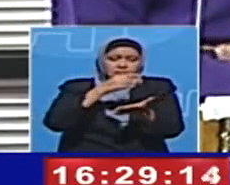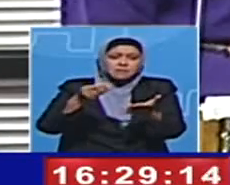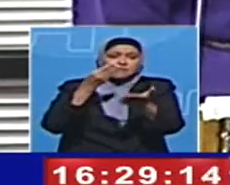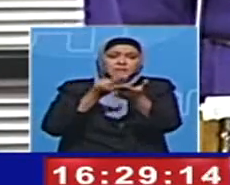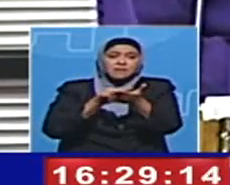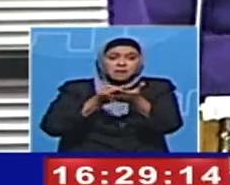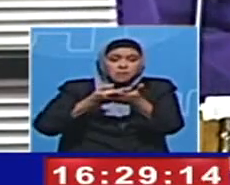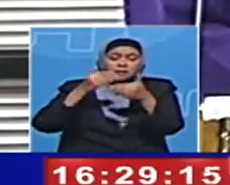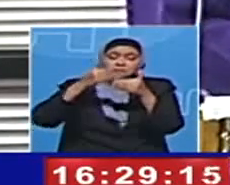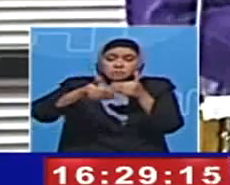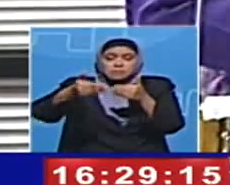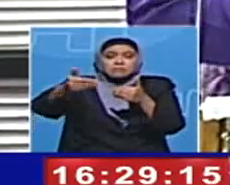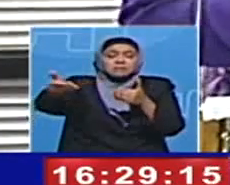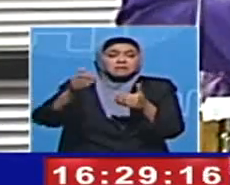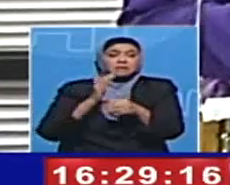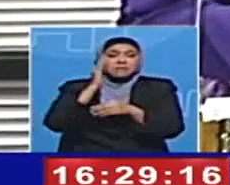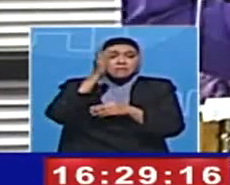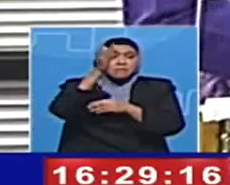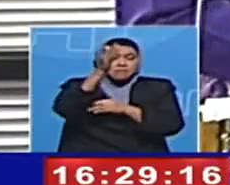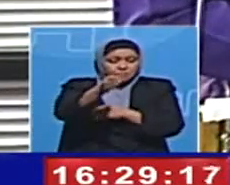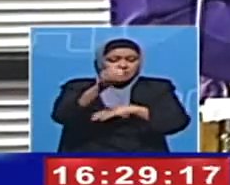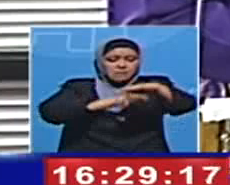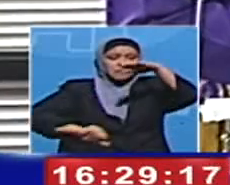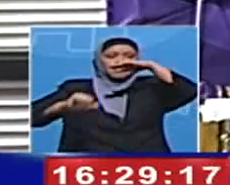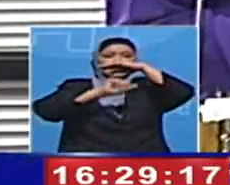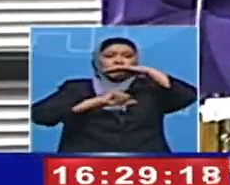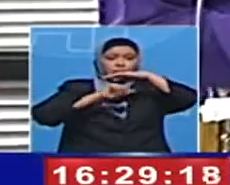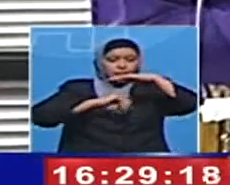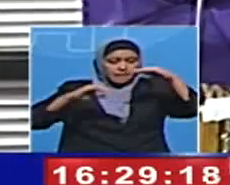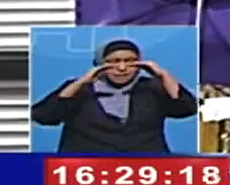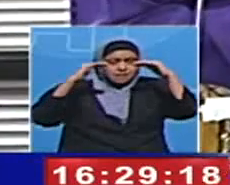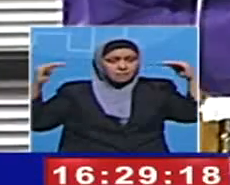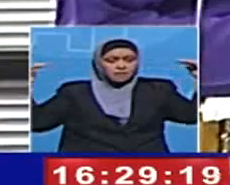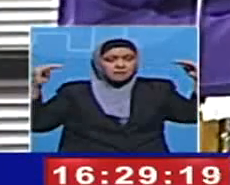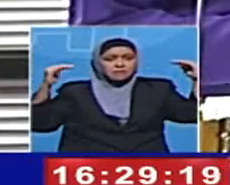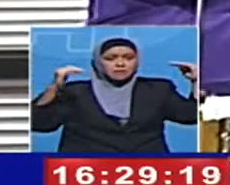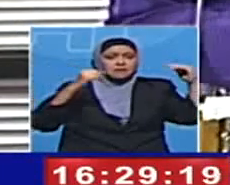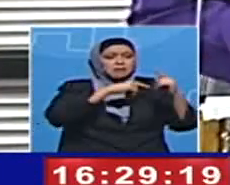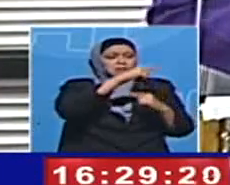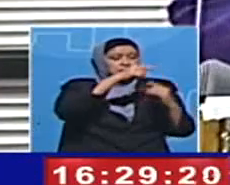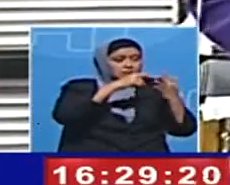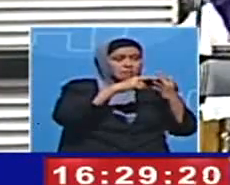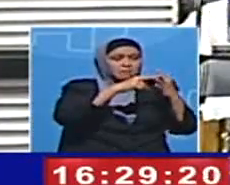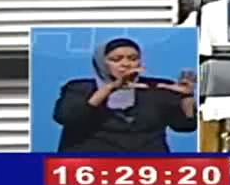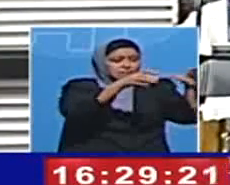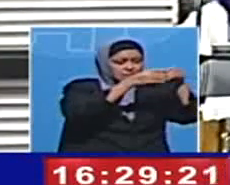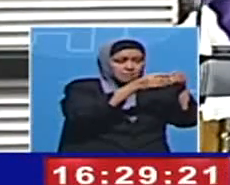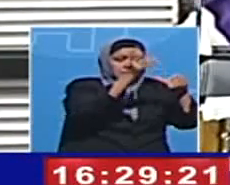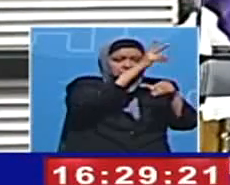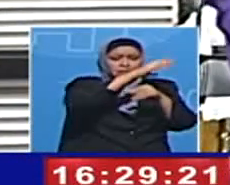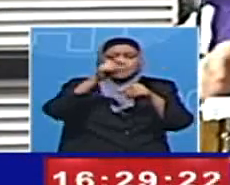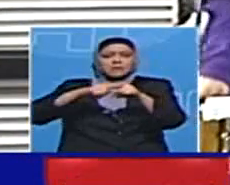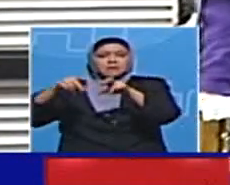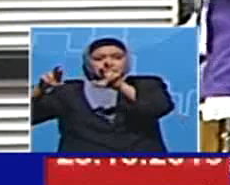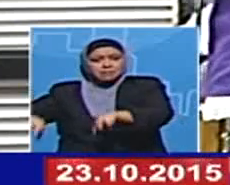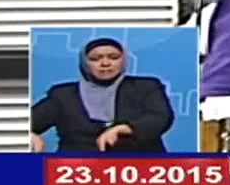seterusnya akan berteraskan keseimbangan antara Capital economi dan people economy di samping